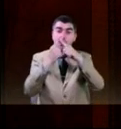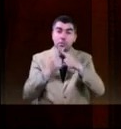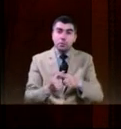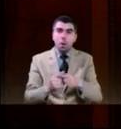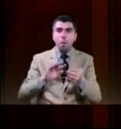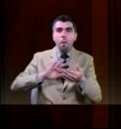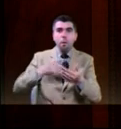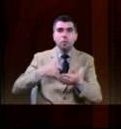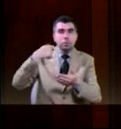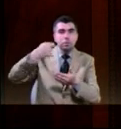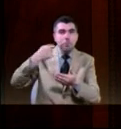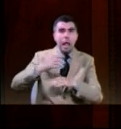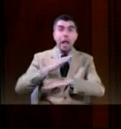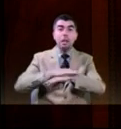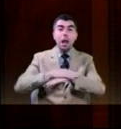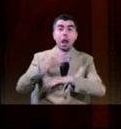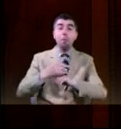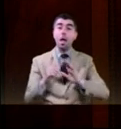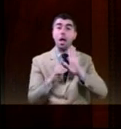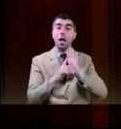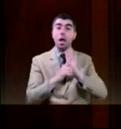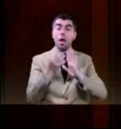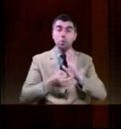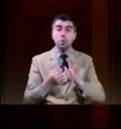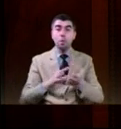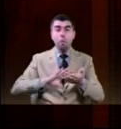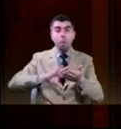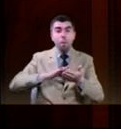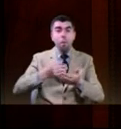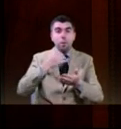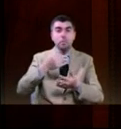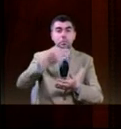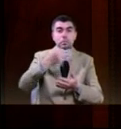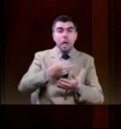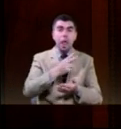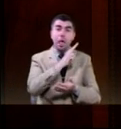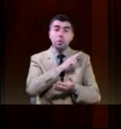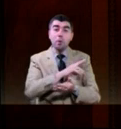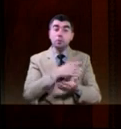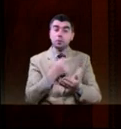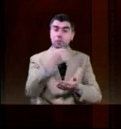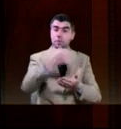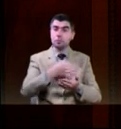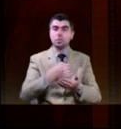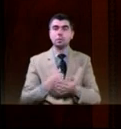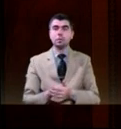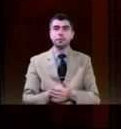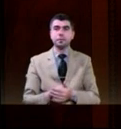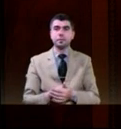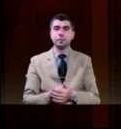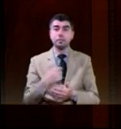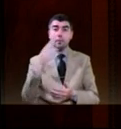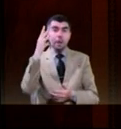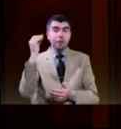الدنيا والقصوى الواجب احترامها، مع التحكم في الأخطار عن طريق تحديد معايير لتنويع الاستثمارات. لأنه خصكم ما تنساوش